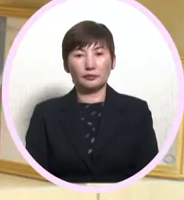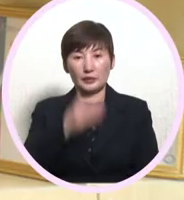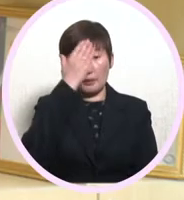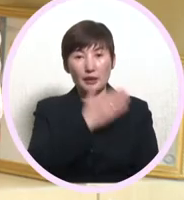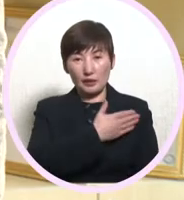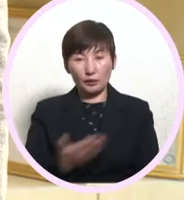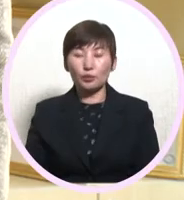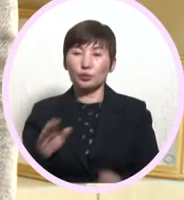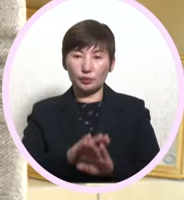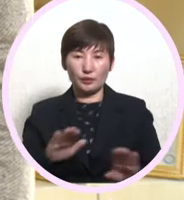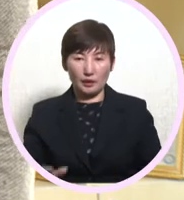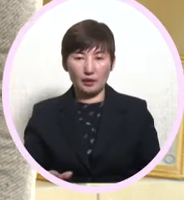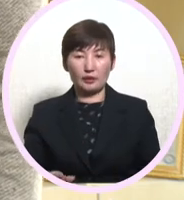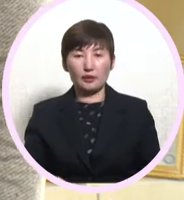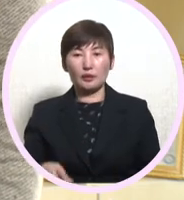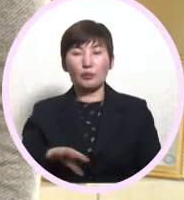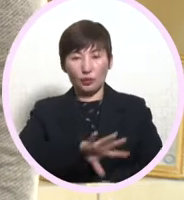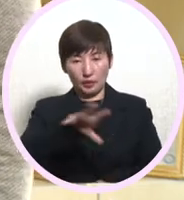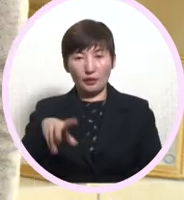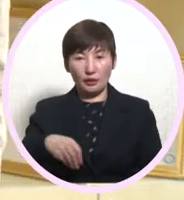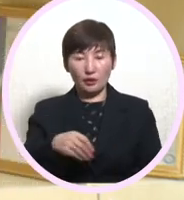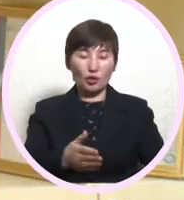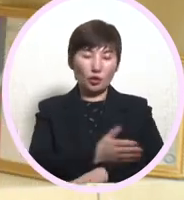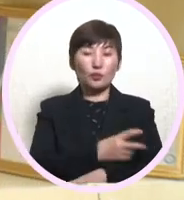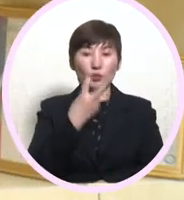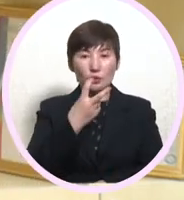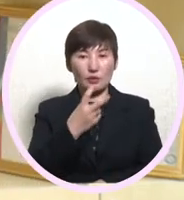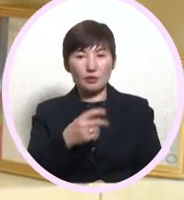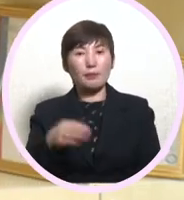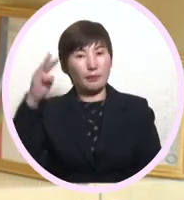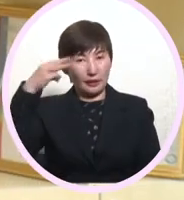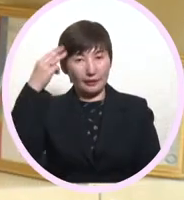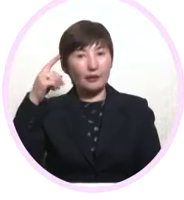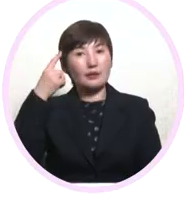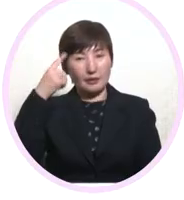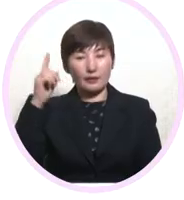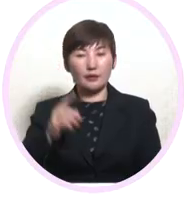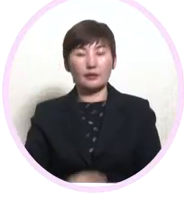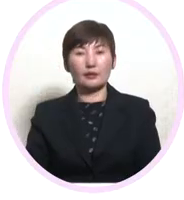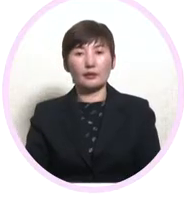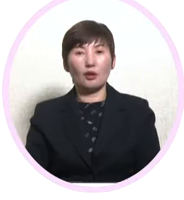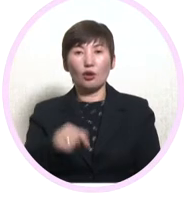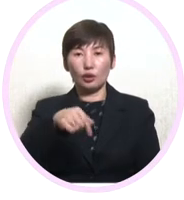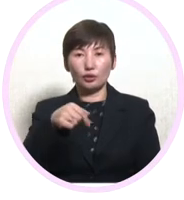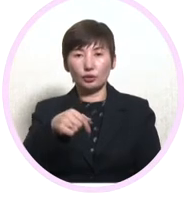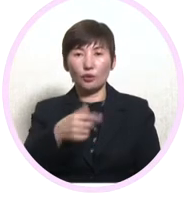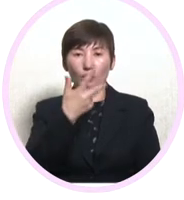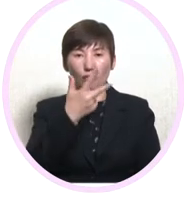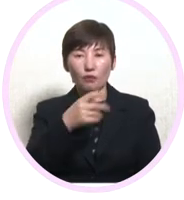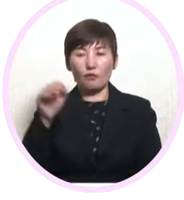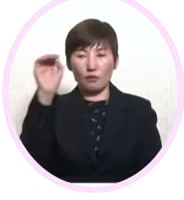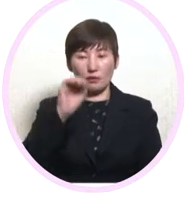За сайн байцгаана уу хүүхдүүдээ. За одоо бүгдээрээ өмнө үтсэн зарим нэг мэдлэгээ сэргэн сань. За одоо гурван